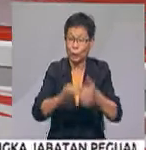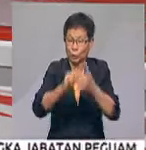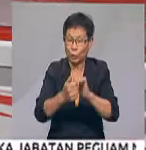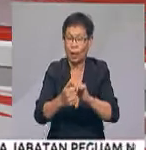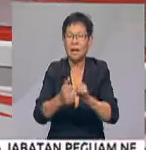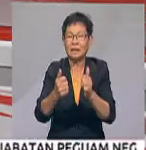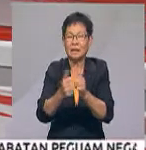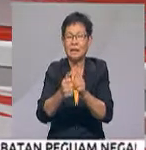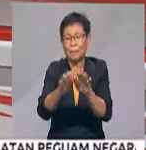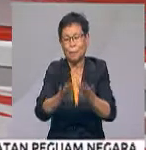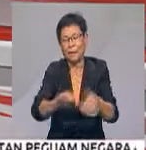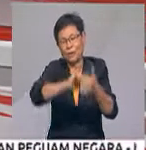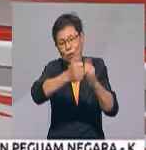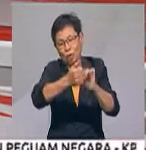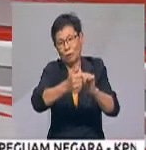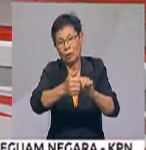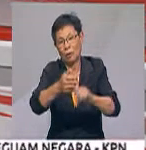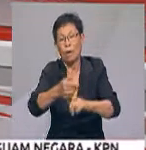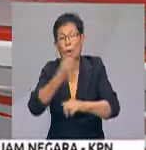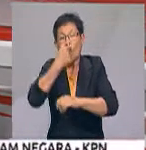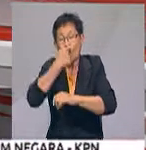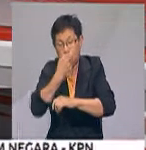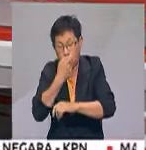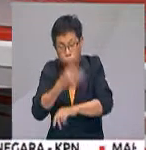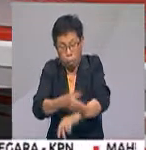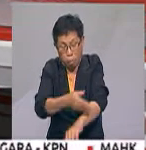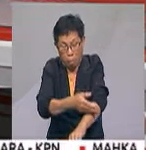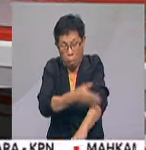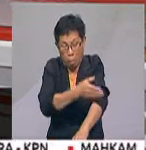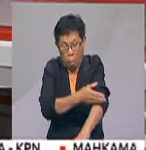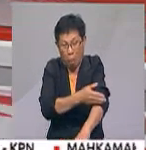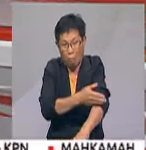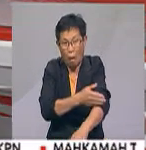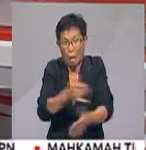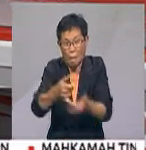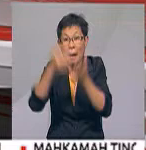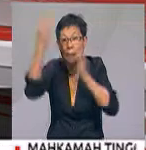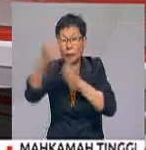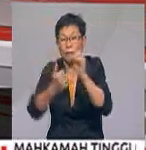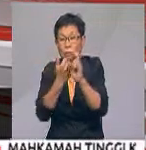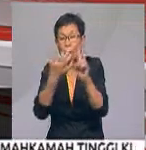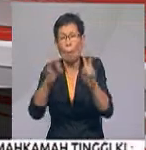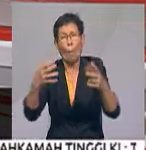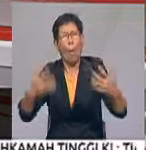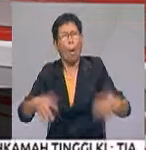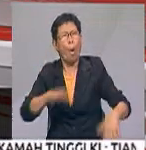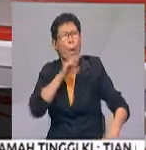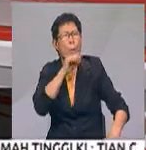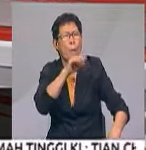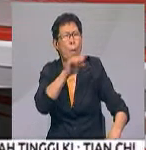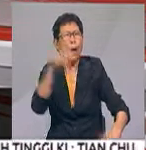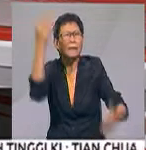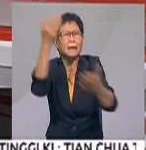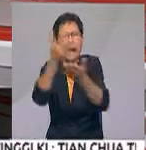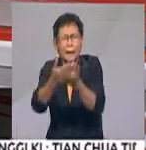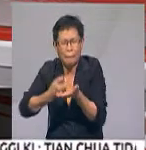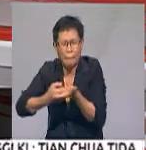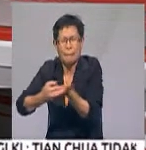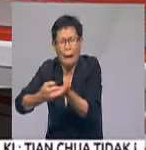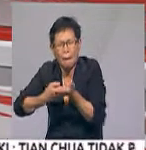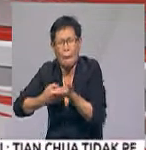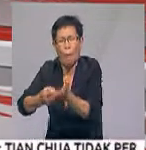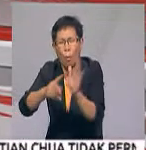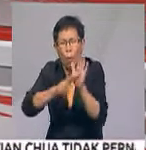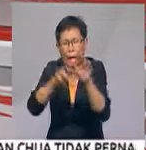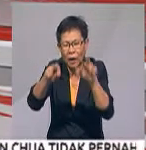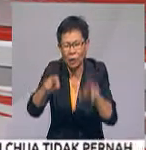perkembangan bola sepak prestasi pengadil perlawanan akhir piala Malaysia 2019 hebat diperkatakan sehingga dibahaskan oleh beberapa